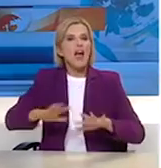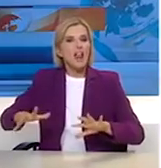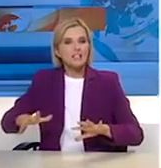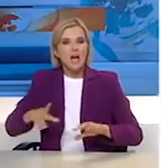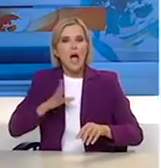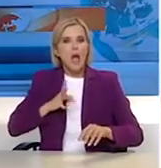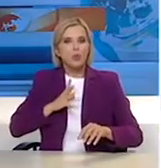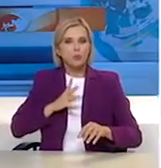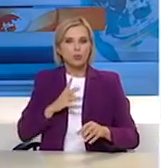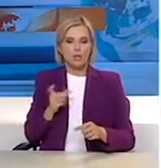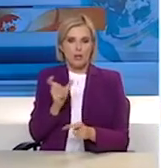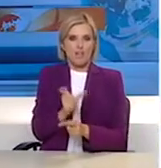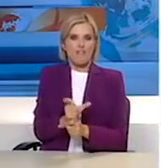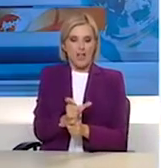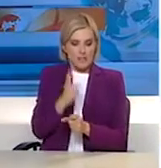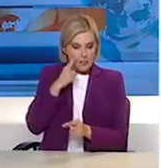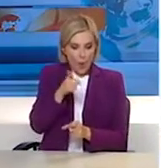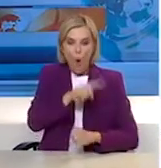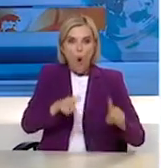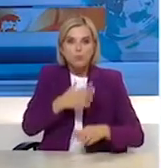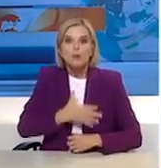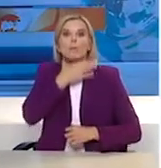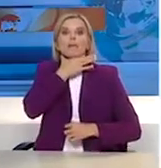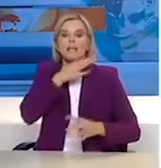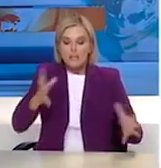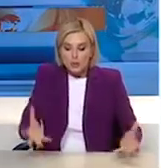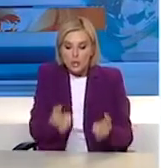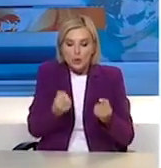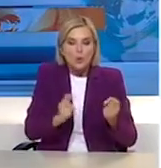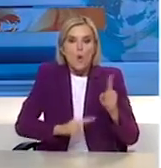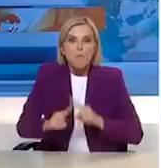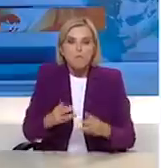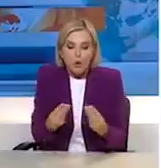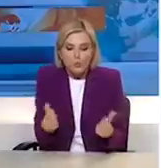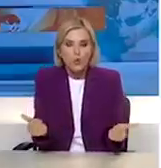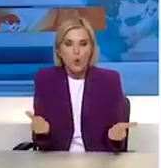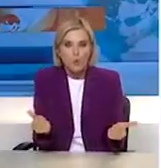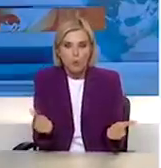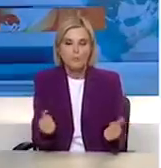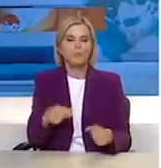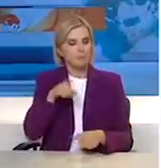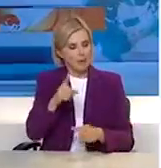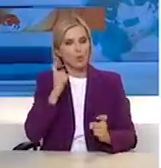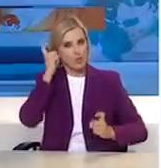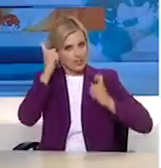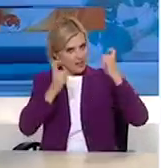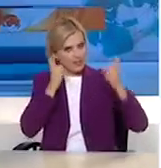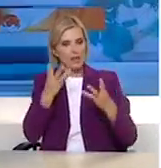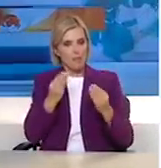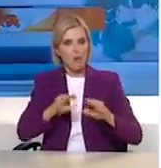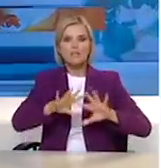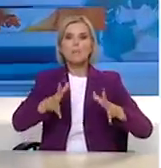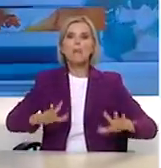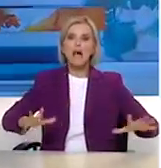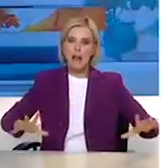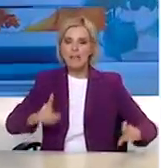Ναι, είναι ενδιαφέρουσα ερώτηση. Έχει εισηγηθεί υπό επιτροπή της επιτροπής μας, νομίζω είναι και ο πρόεδρος Πανελλήνιου Ιατρικού Συλλόγου, ο